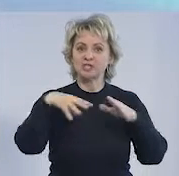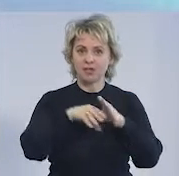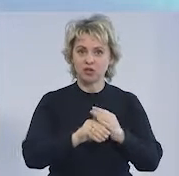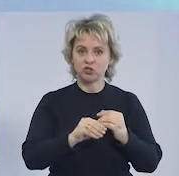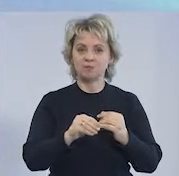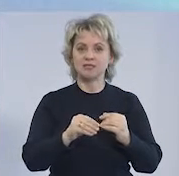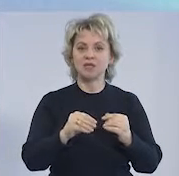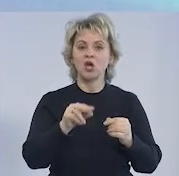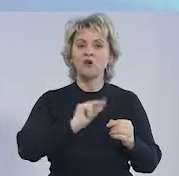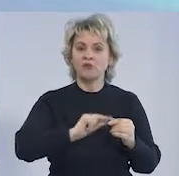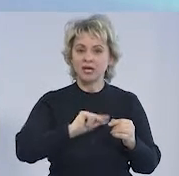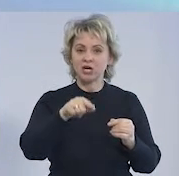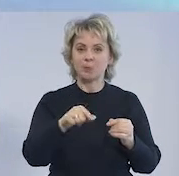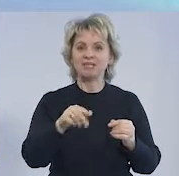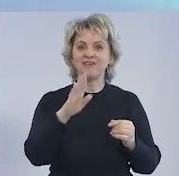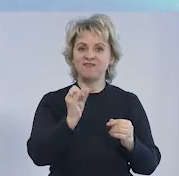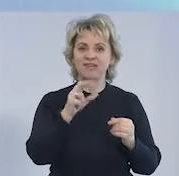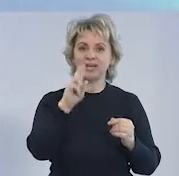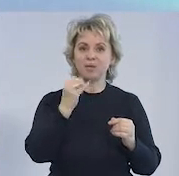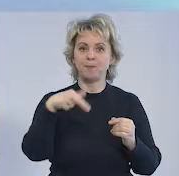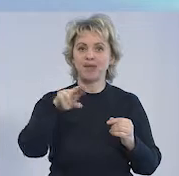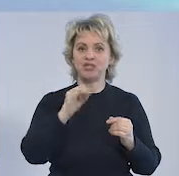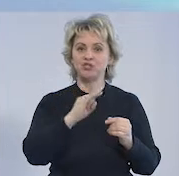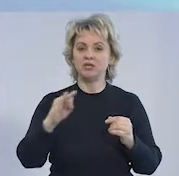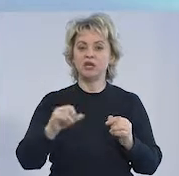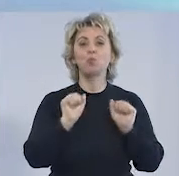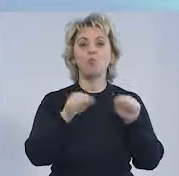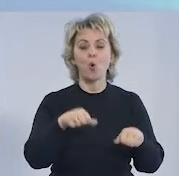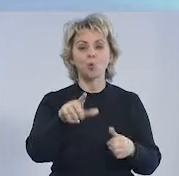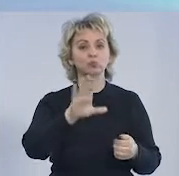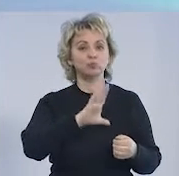значимости, выработанных в Википедии,